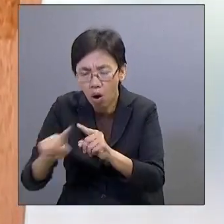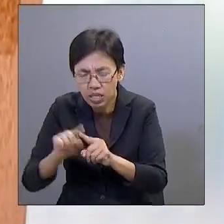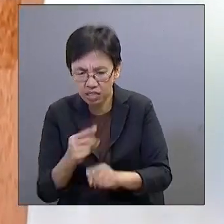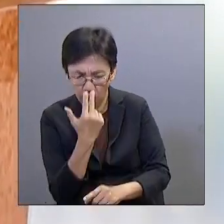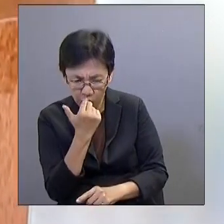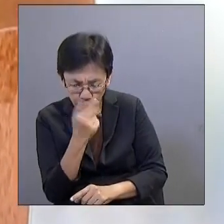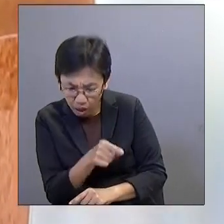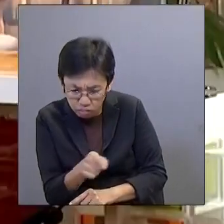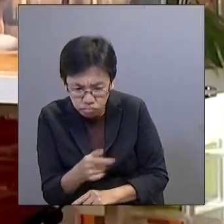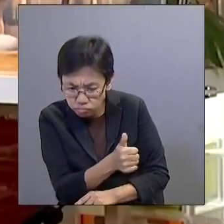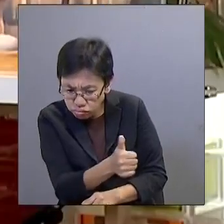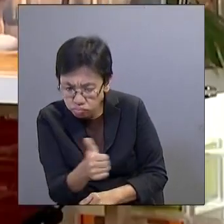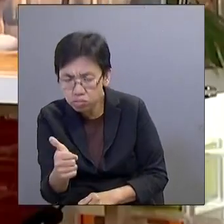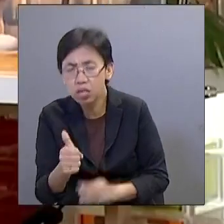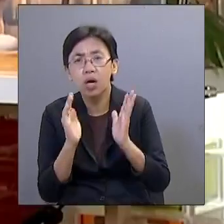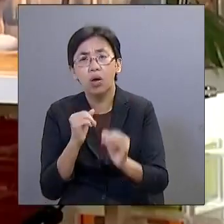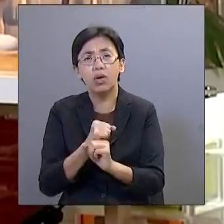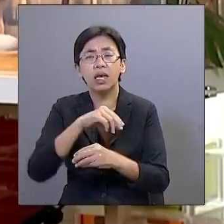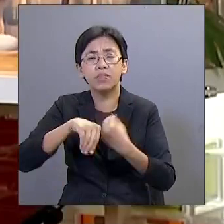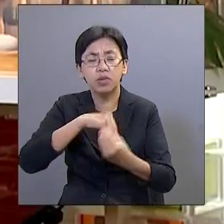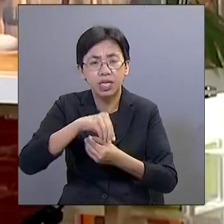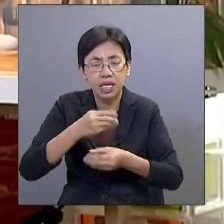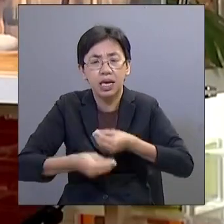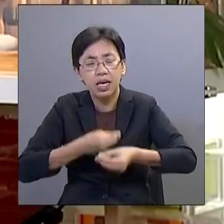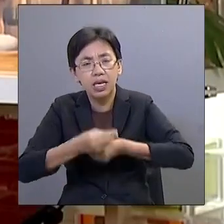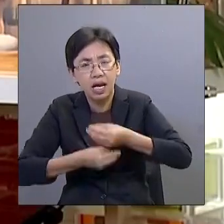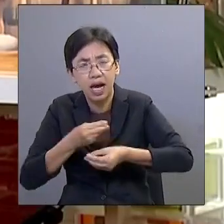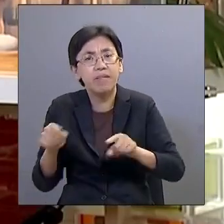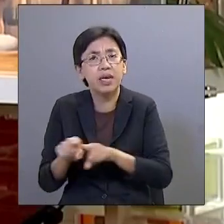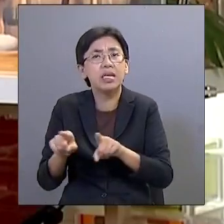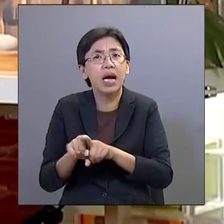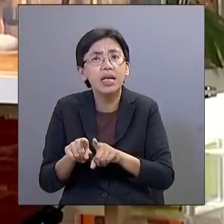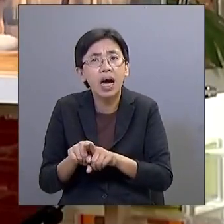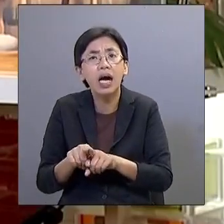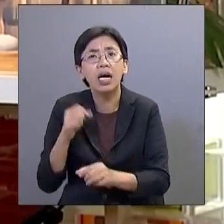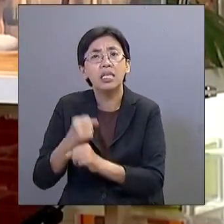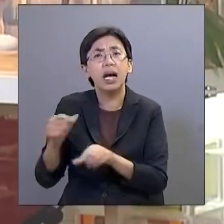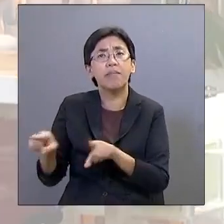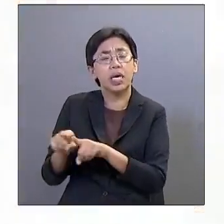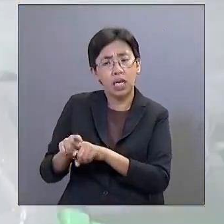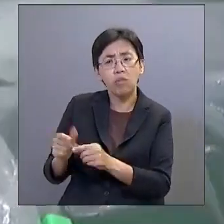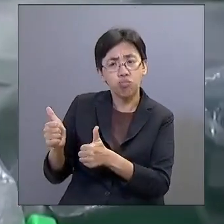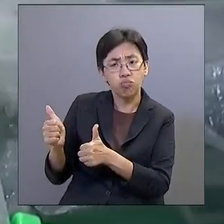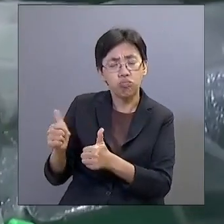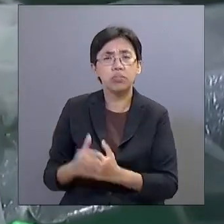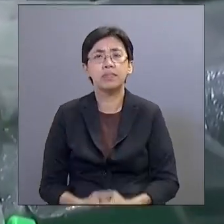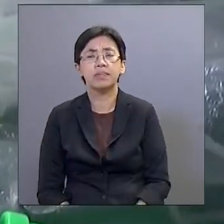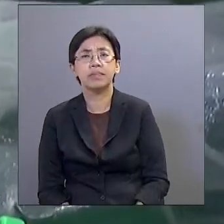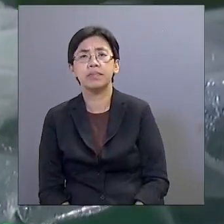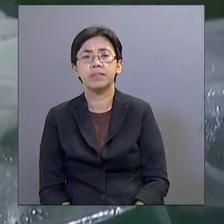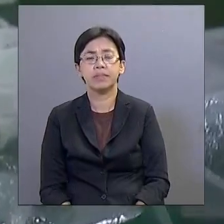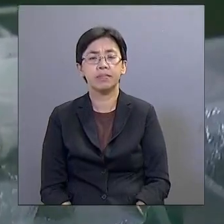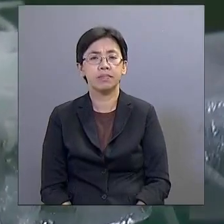รือแม้กระทั่งผู้ประกอบการในวงการเดียวกันจะขึ้นมาทำลักษณะเดียวกันเราก็ยินดีครับ